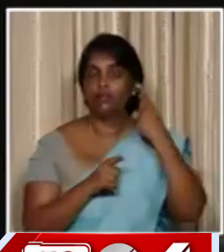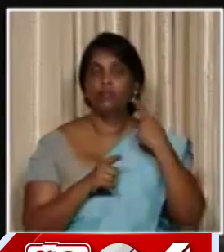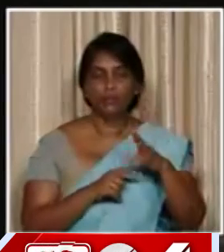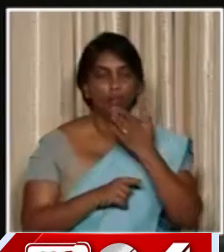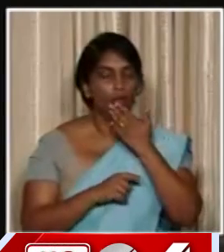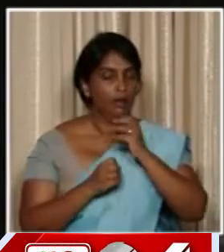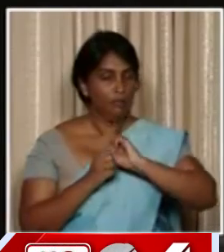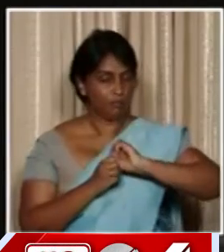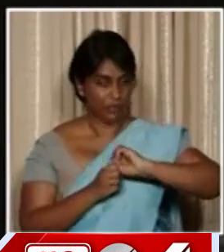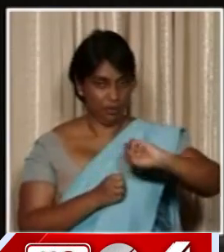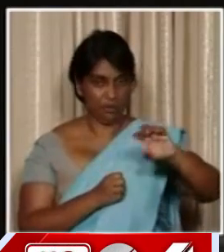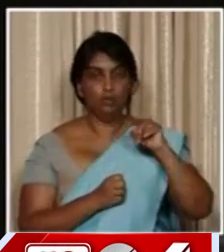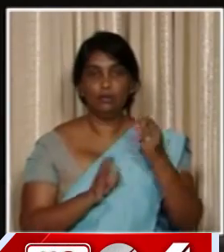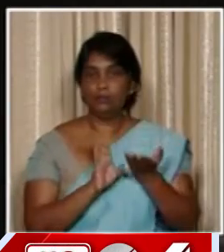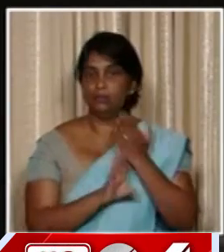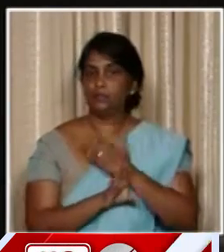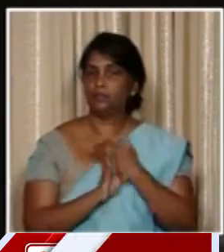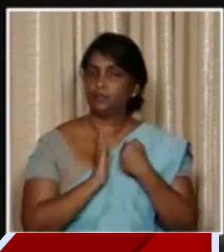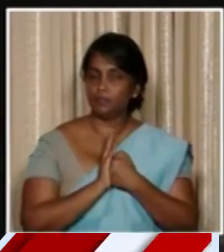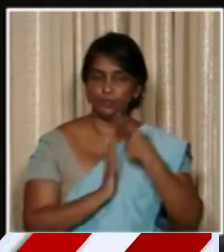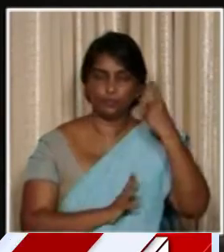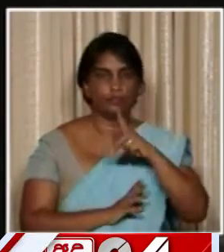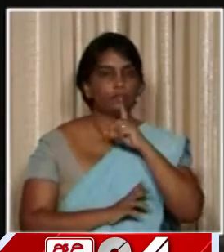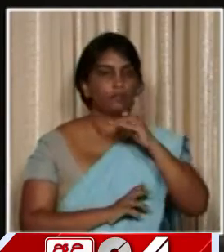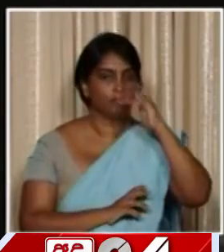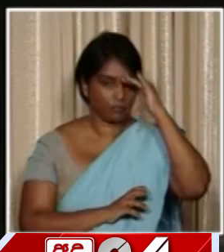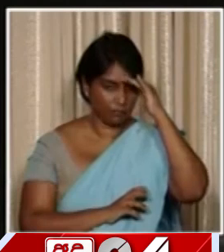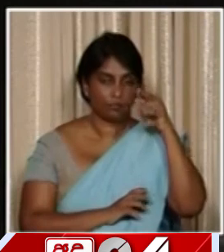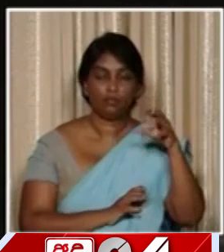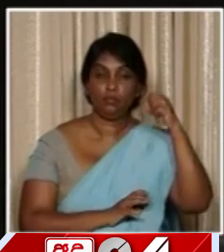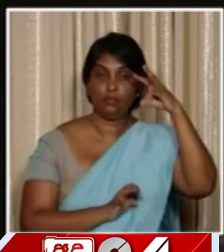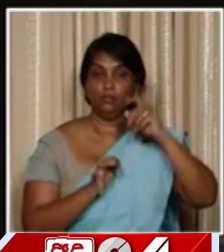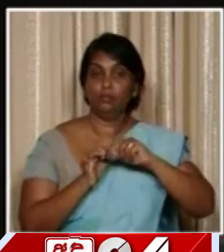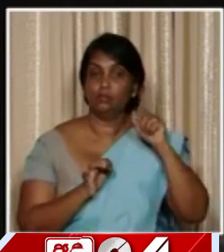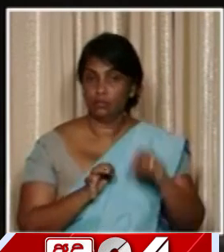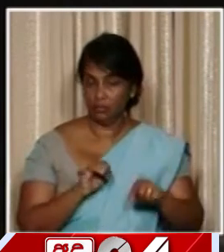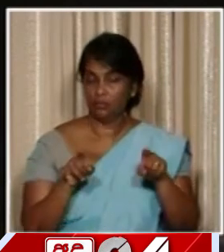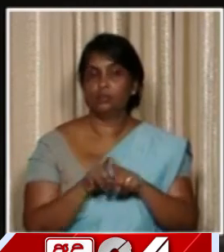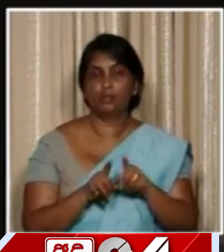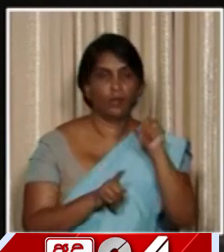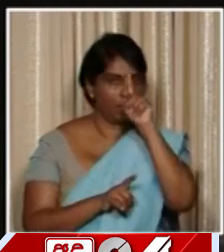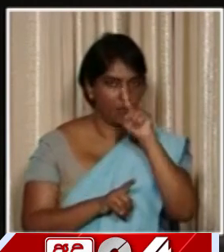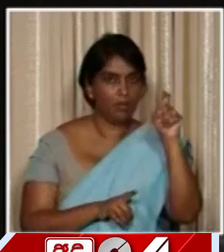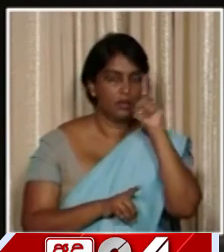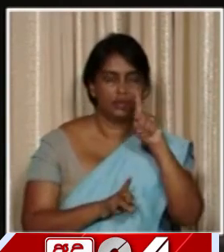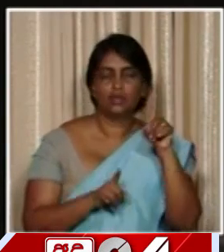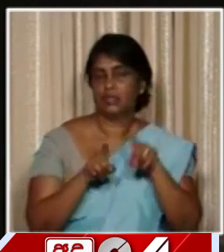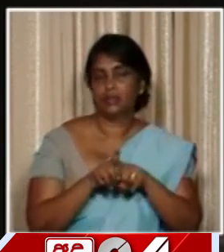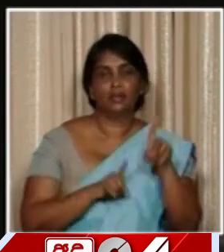ජලය නිකුත් කරන්න පෙර ගරු නියෝජ්‍ය කතානායකතුමනි විදුලි බල මණ්ඩලයේ හැටියට මාසයකට සැරයක් රැස්